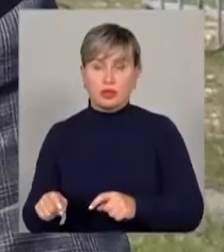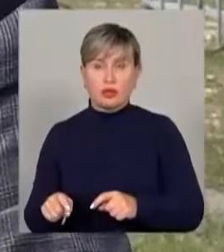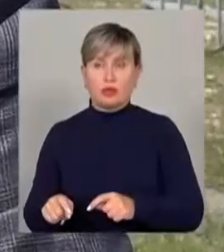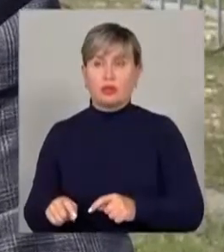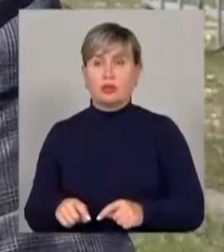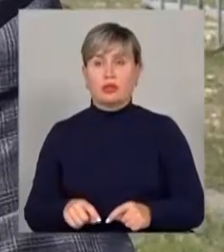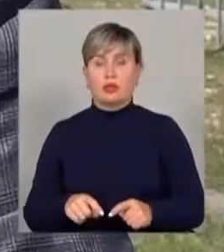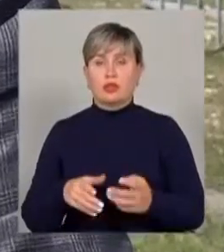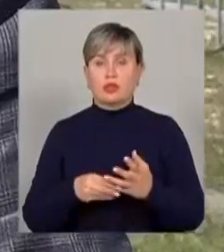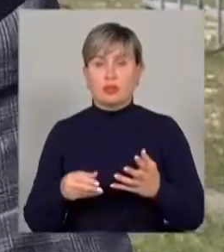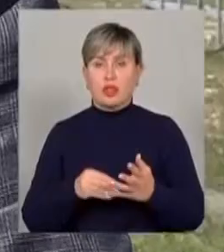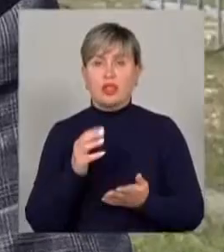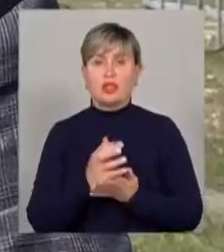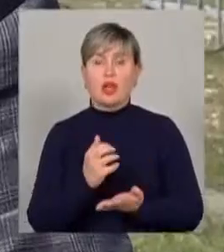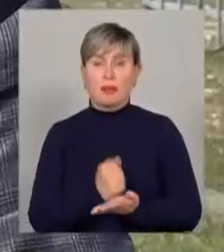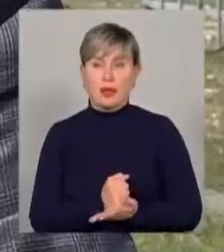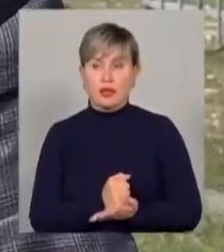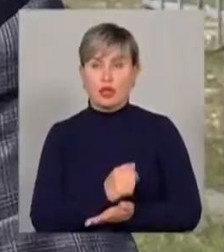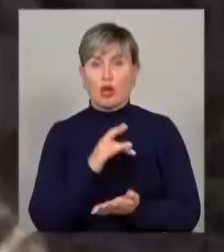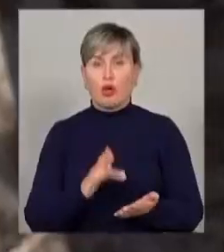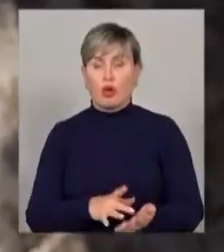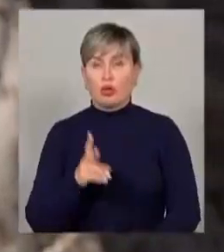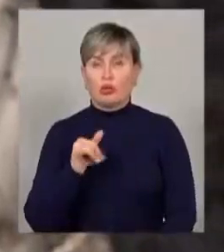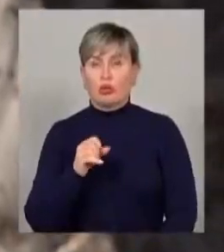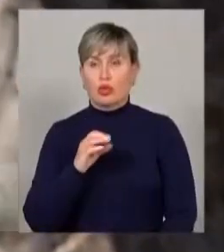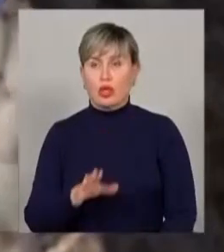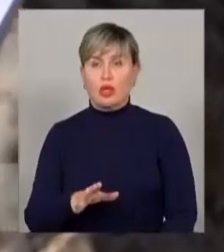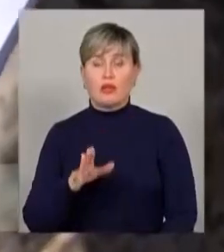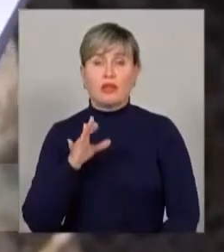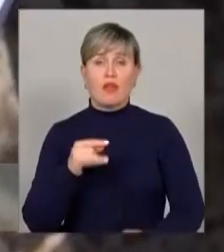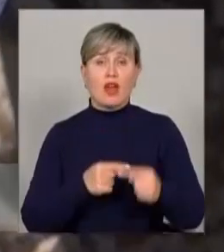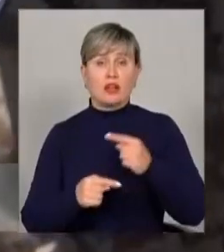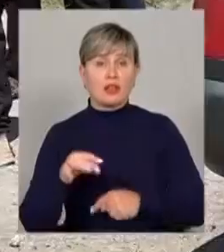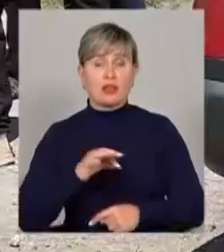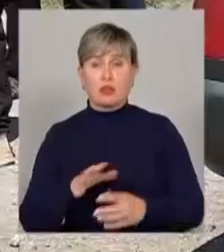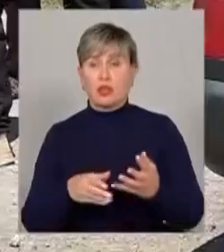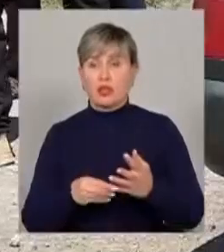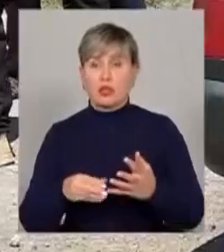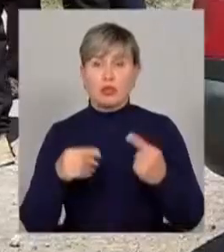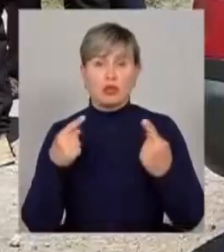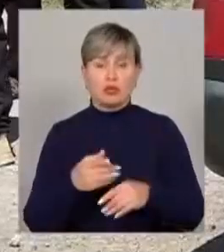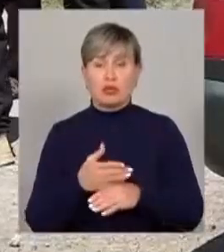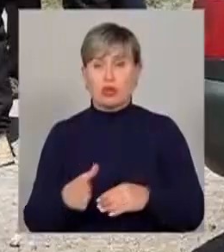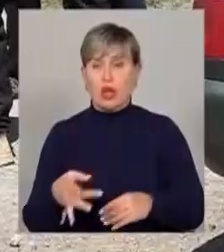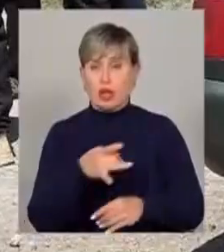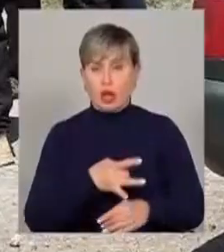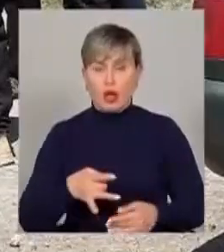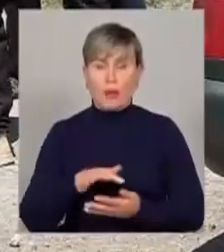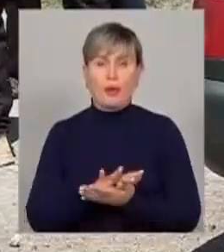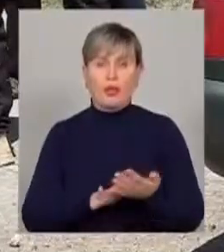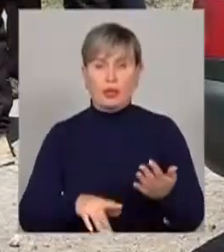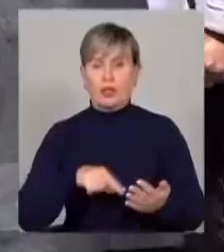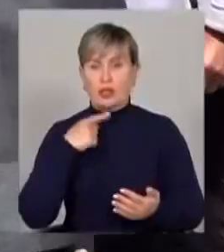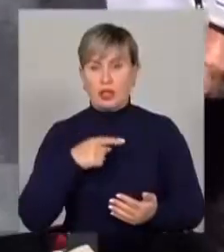будет переходить в земельный запас города Конаев. Тем временем возврат неиспользуемых земель в других частях района продолжается, заверил